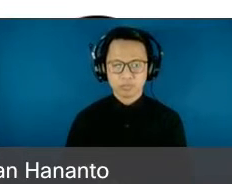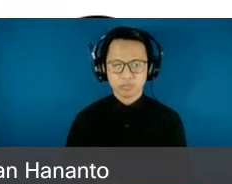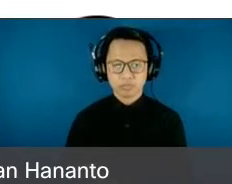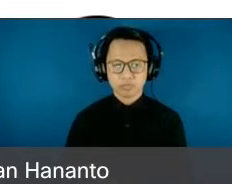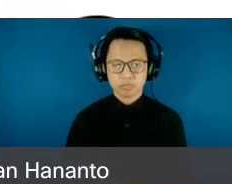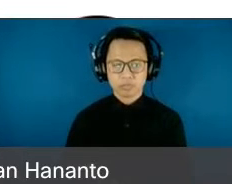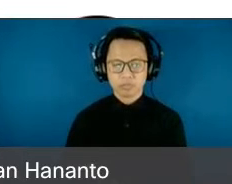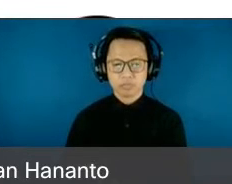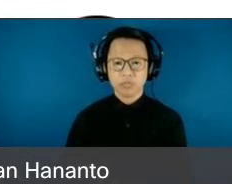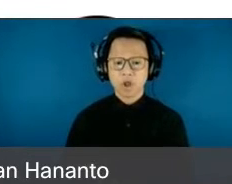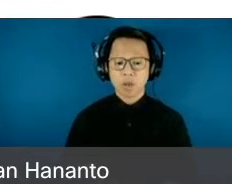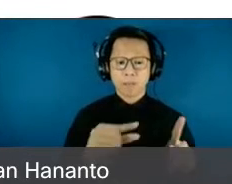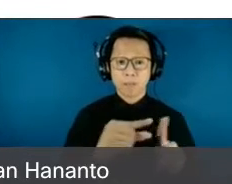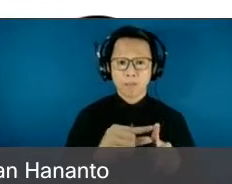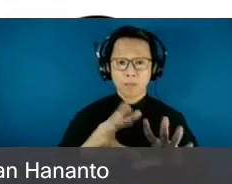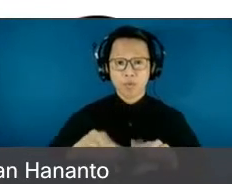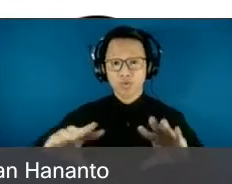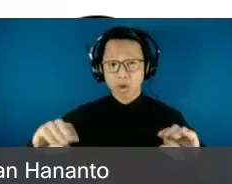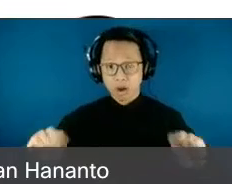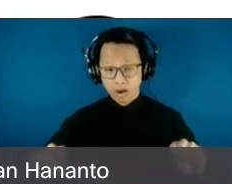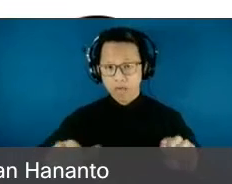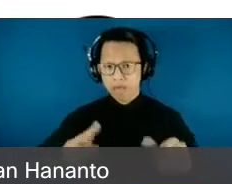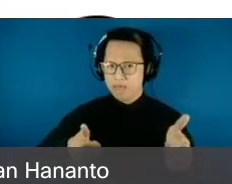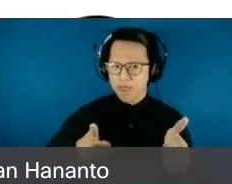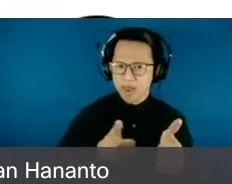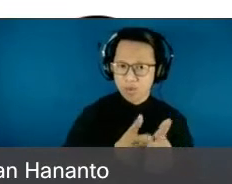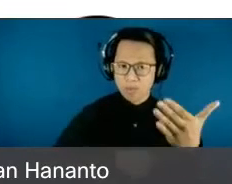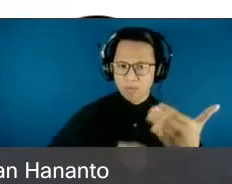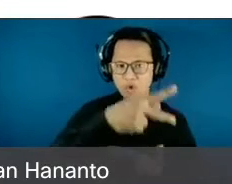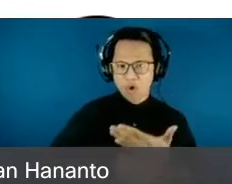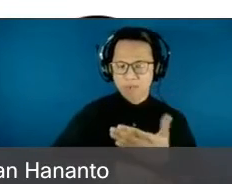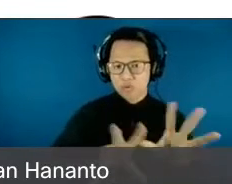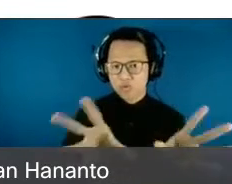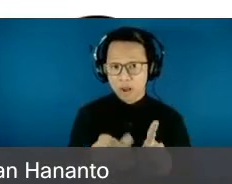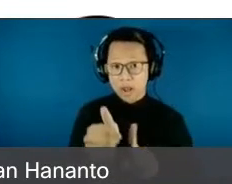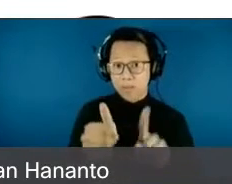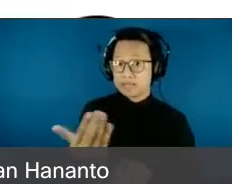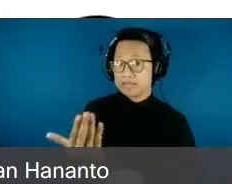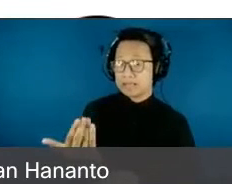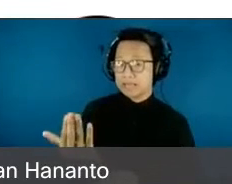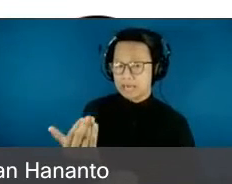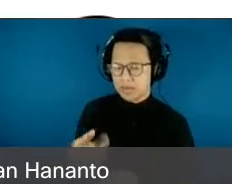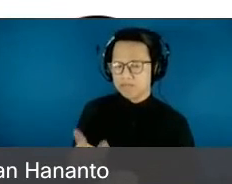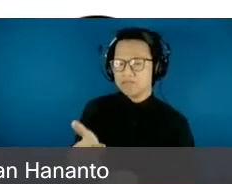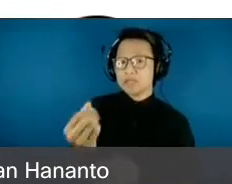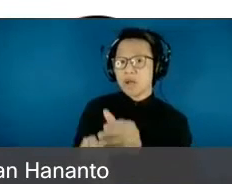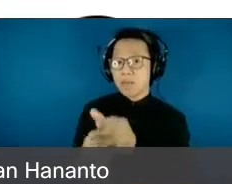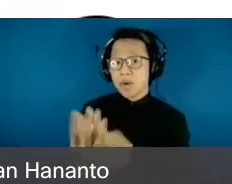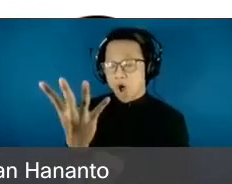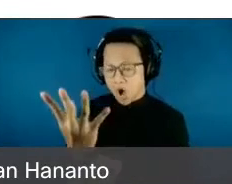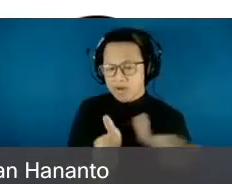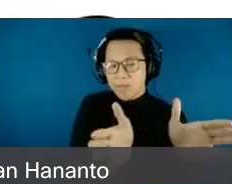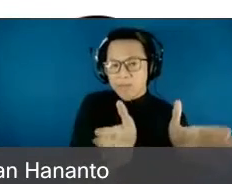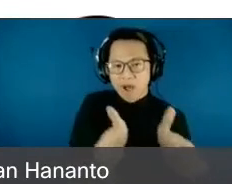Setiap perusahaan supplier yang ikut dalam program ini, ada 16 supplier tadi, itu melakukan improvement area di bidang-bidang